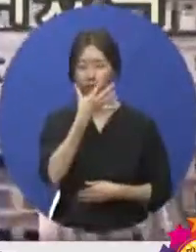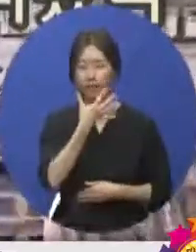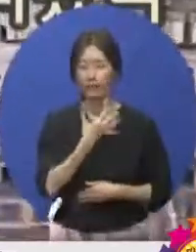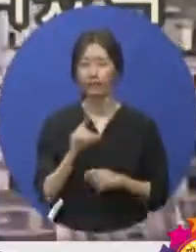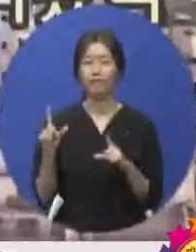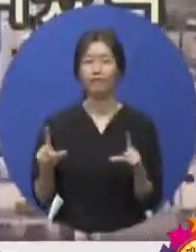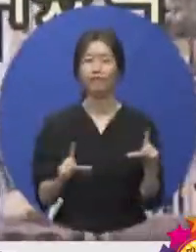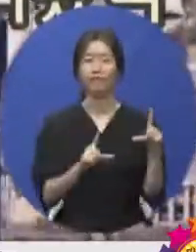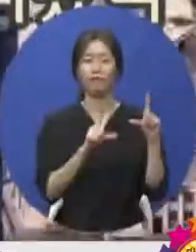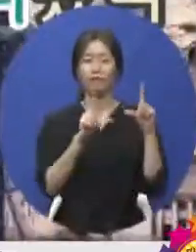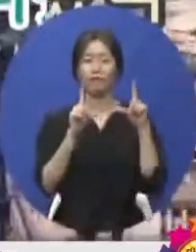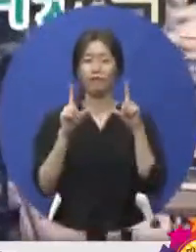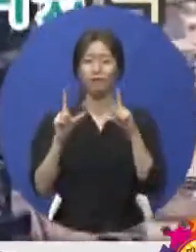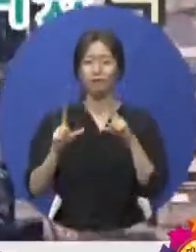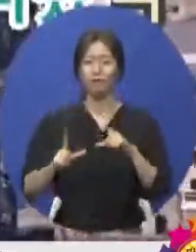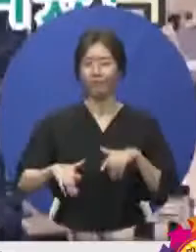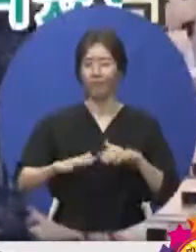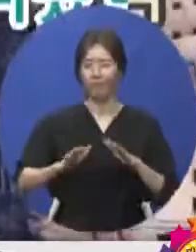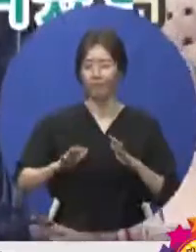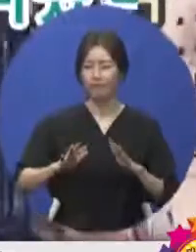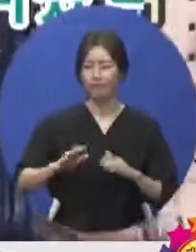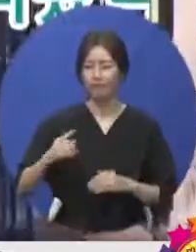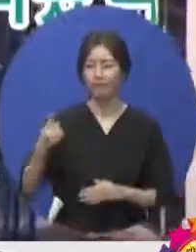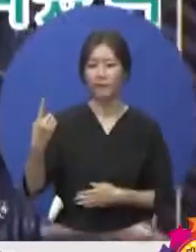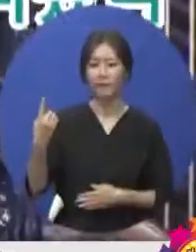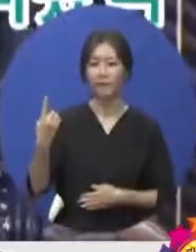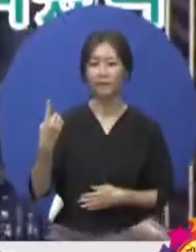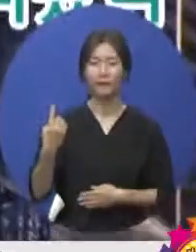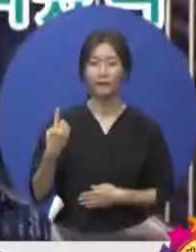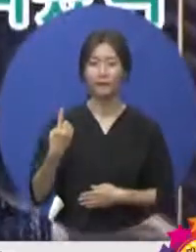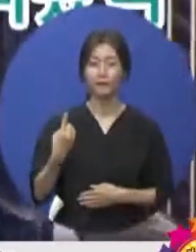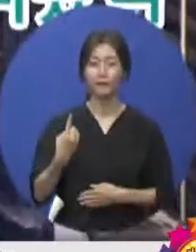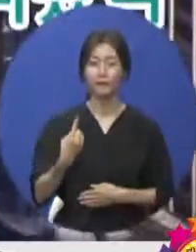거칠은 길을 달려왔다